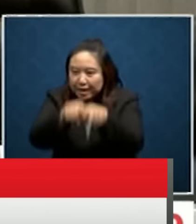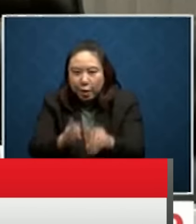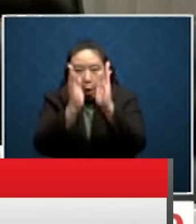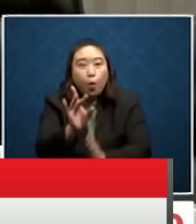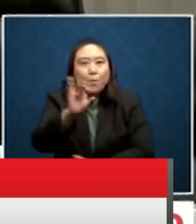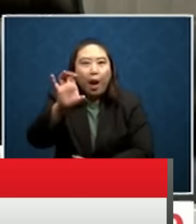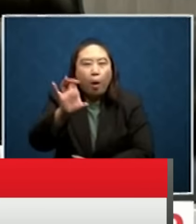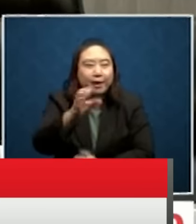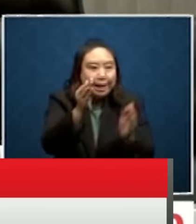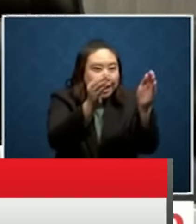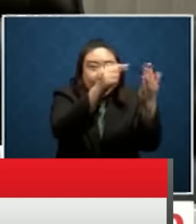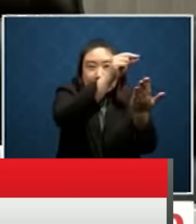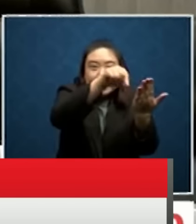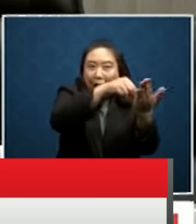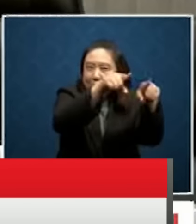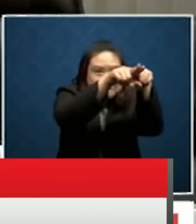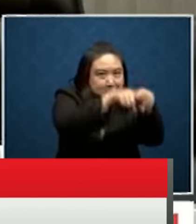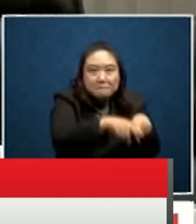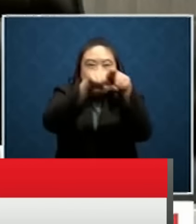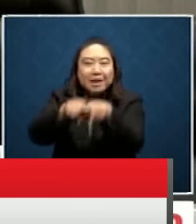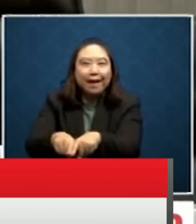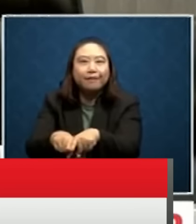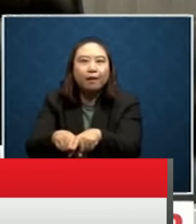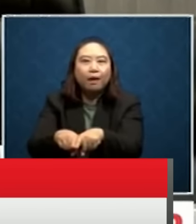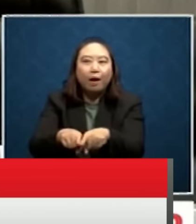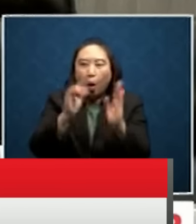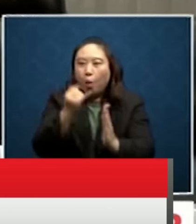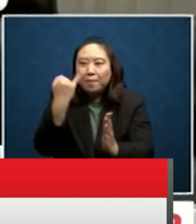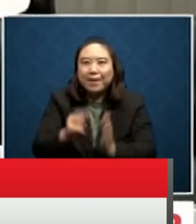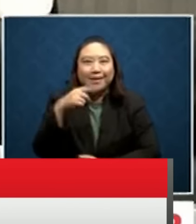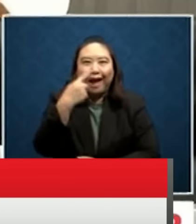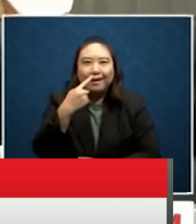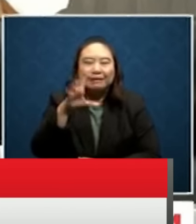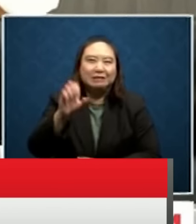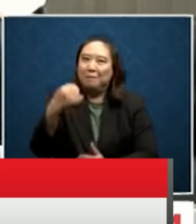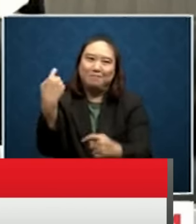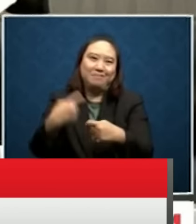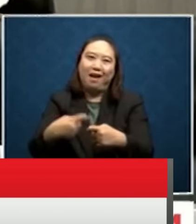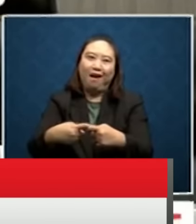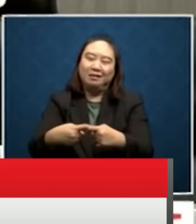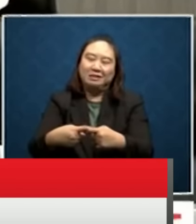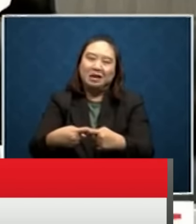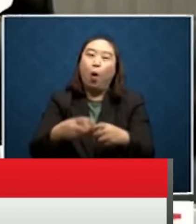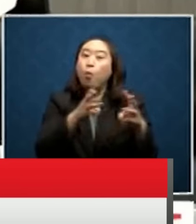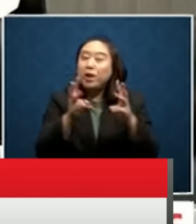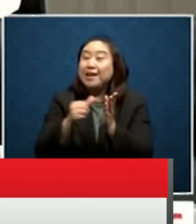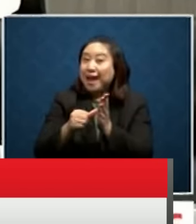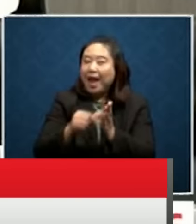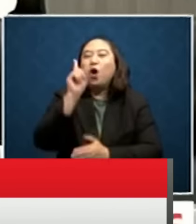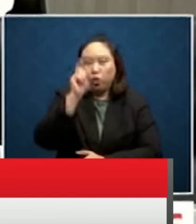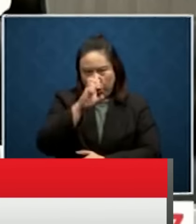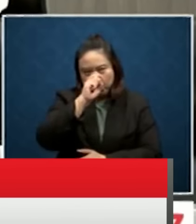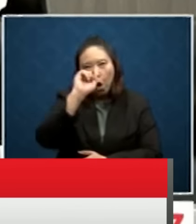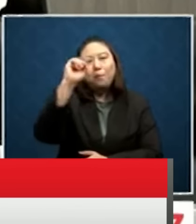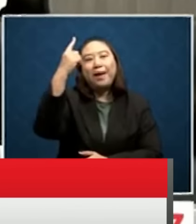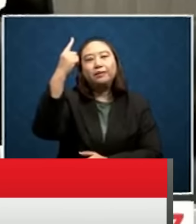คนเนี่ยคำถามว่าเราจะจับนักเรียนคนไหนผิดจับยากครับแต่ทางที่ดีคือครูต้องจัดสอบใหม่ครับ